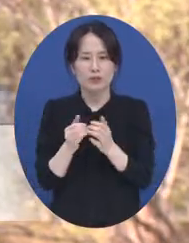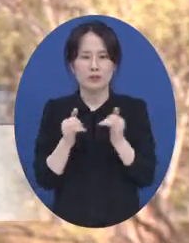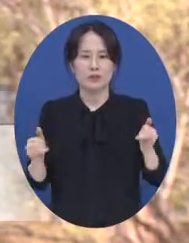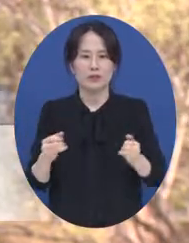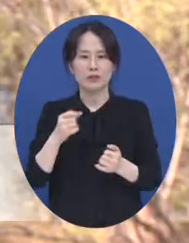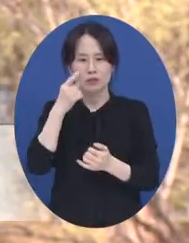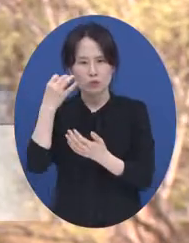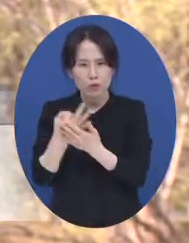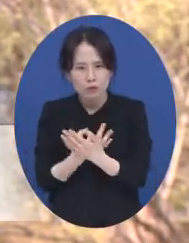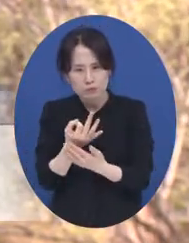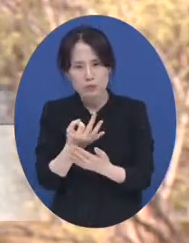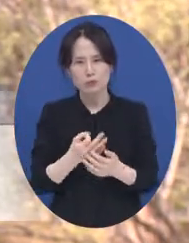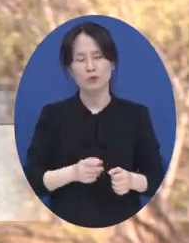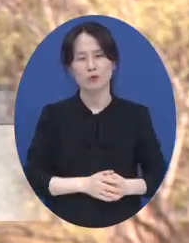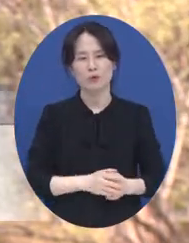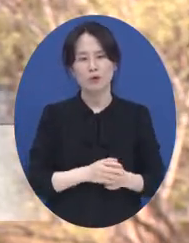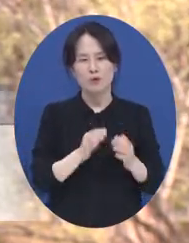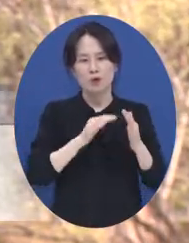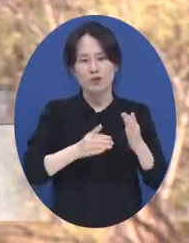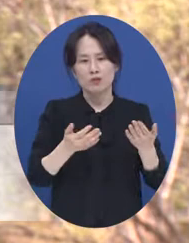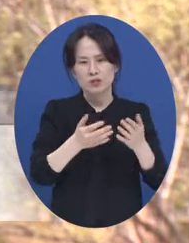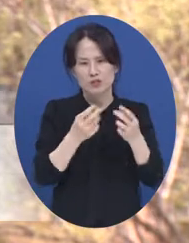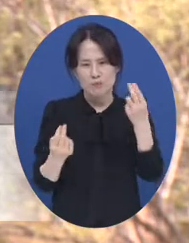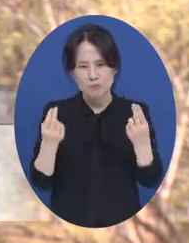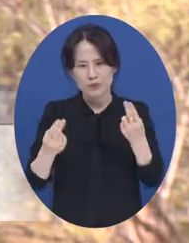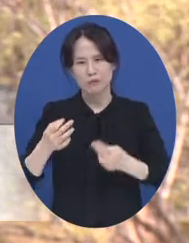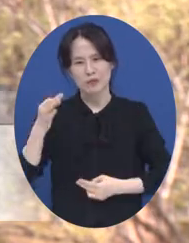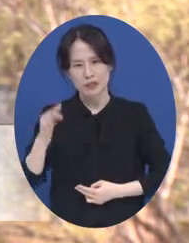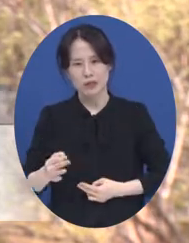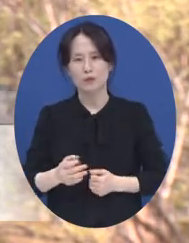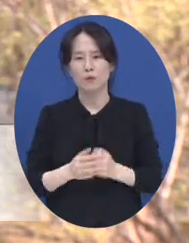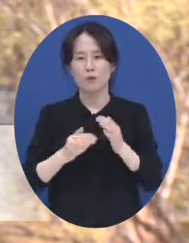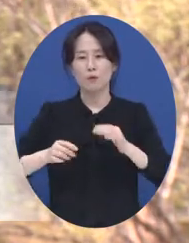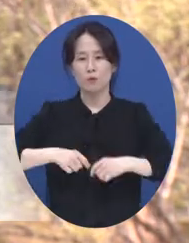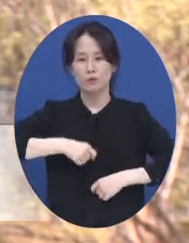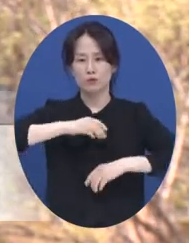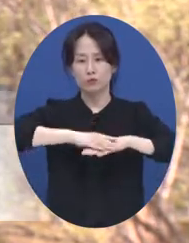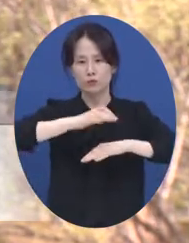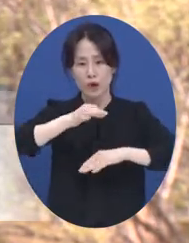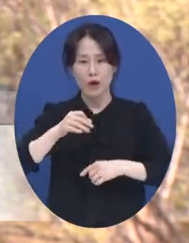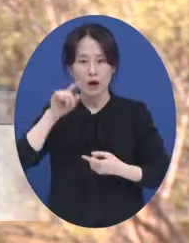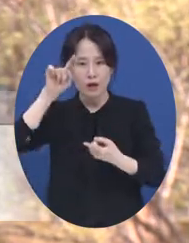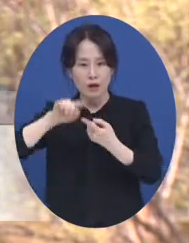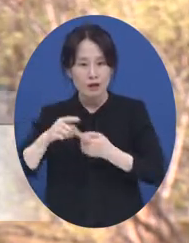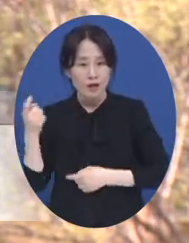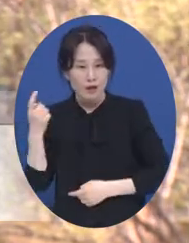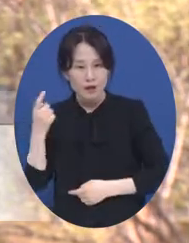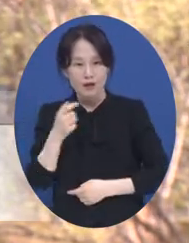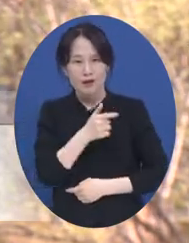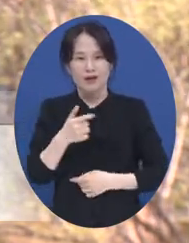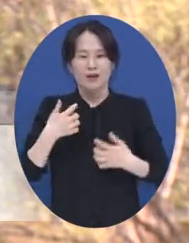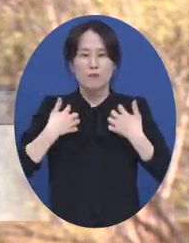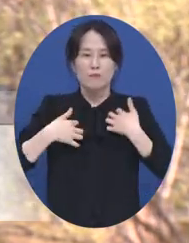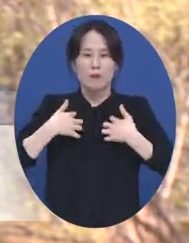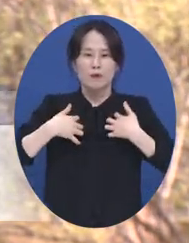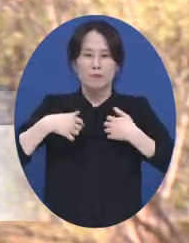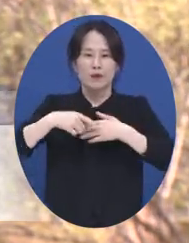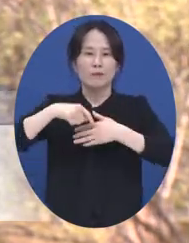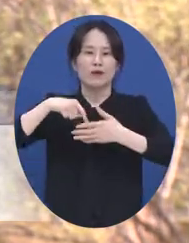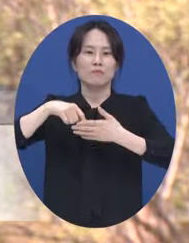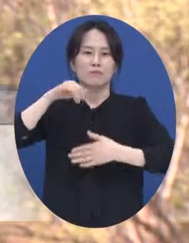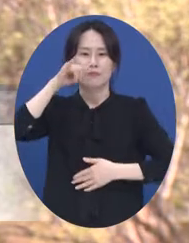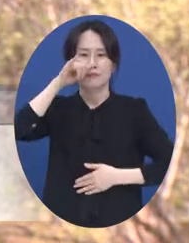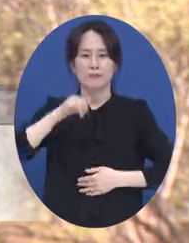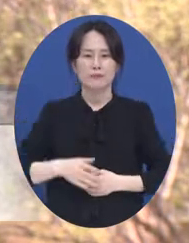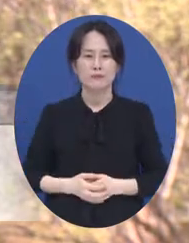더는 임금도 이제 전재 줄여서 여쭙고 또 공동 수당 인원 그 언데드를 듣고 현영희